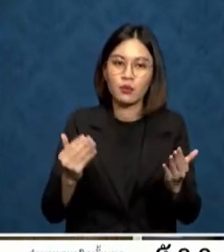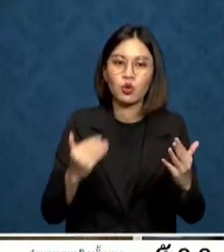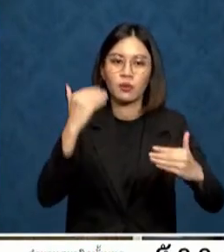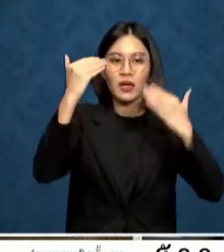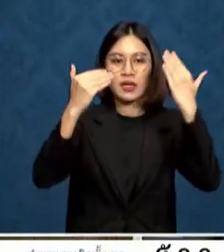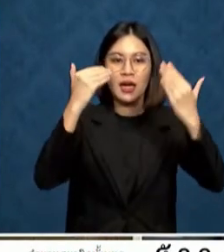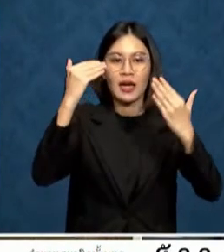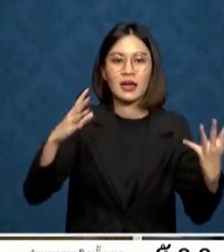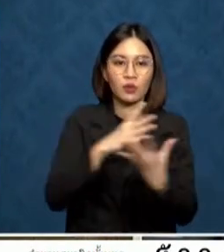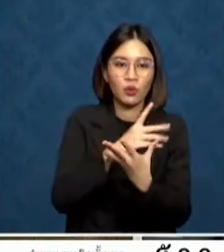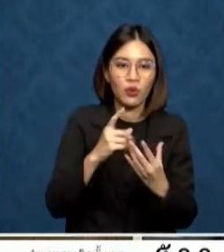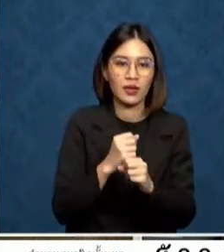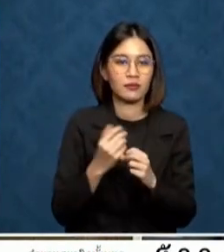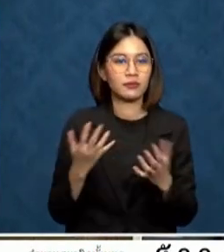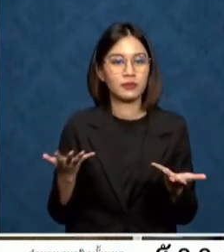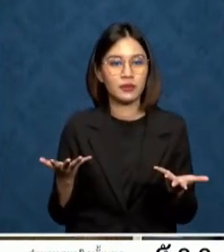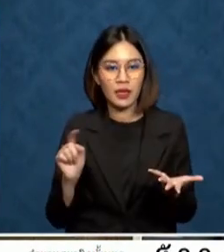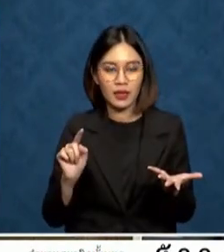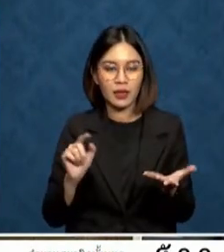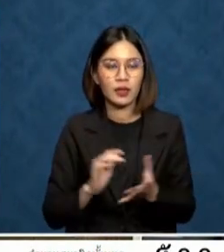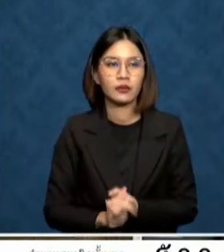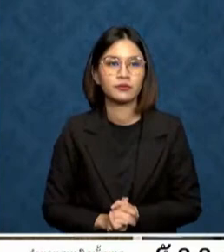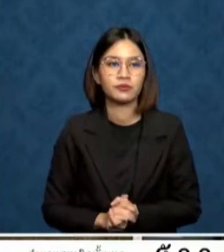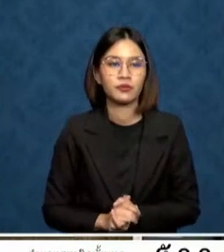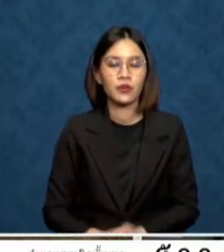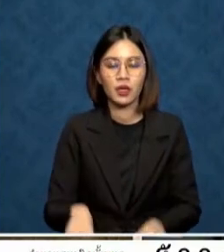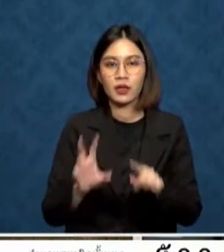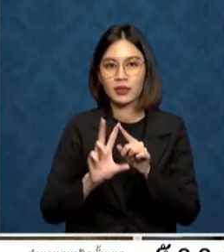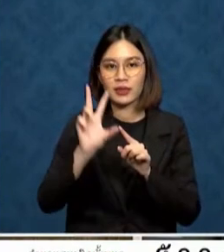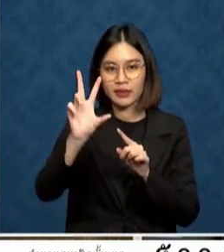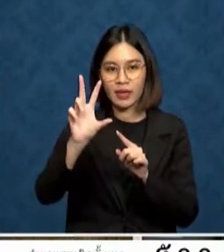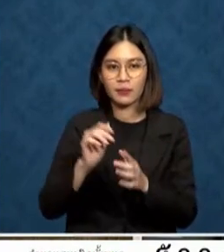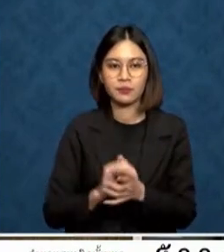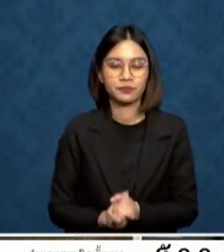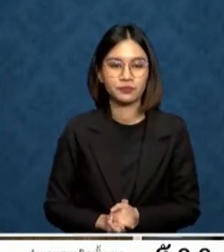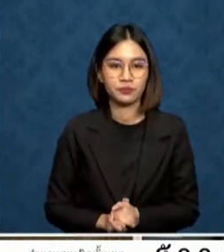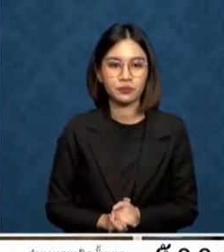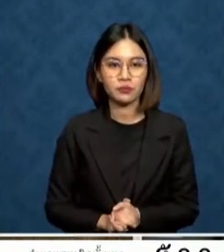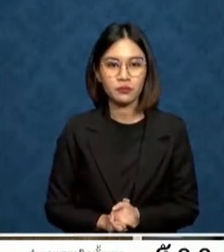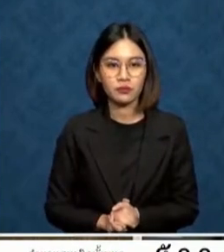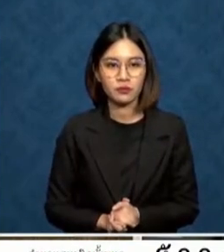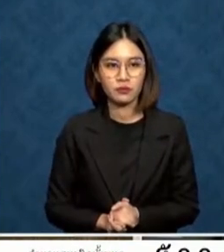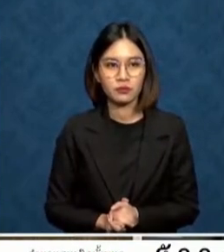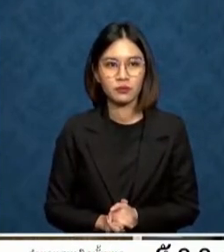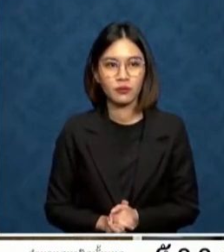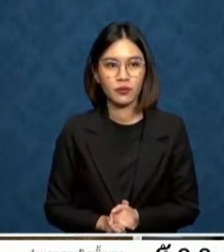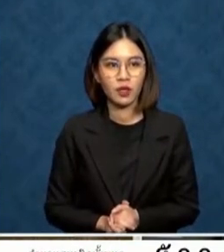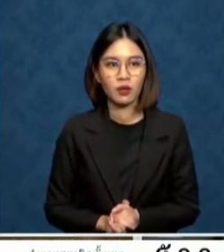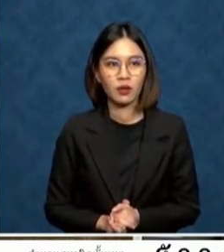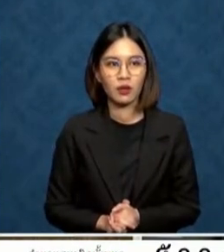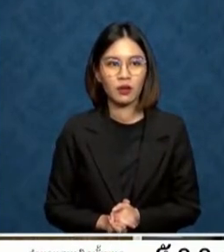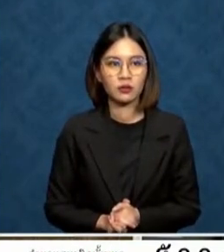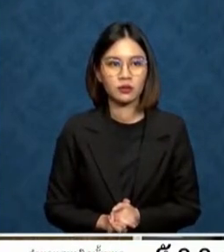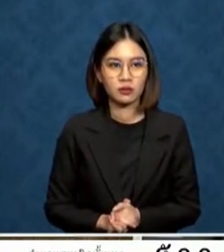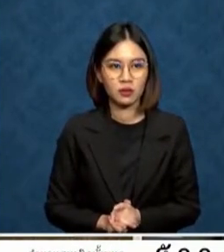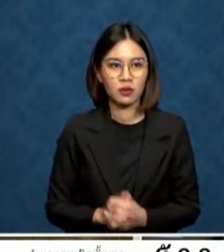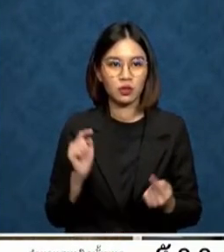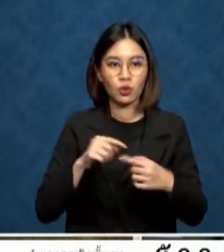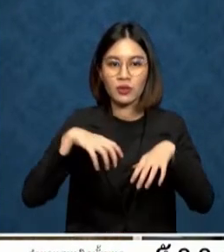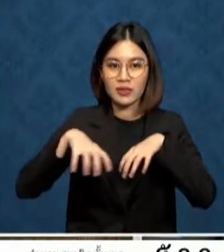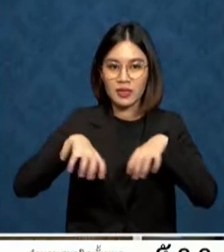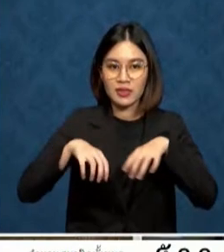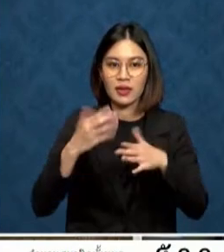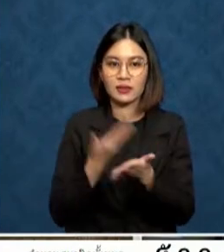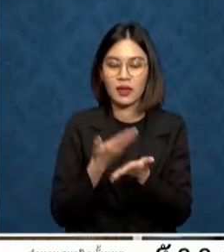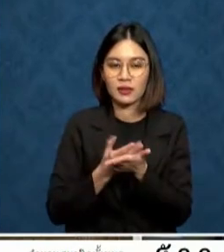ไทยมากกว่ากันหลงทางที่ 3นะครับคือหลงทางในการจัดสรร